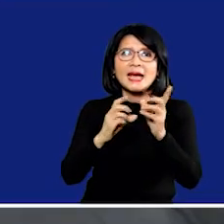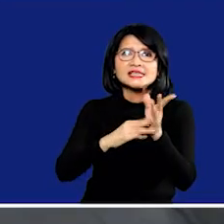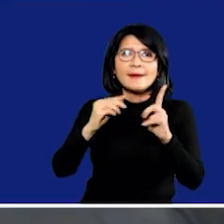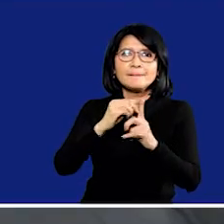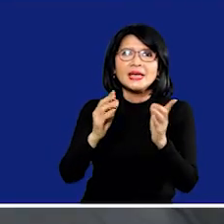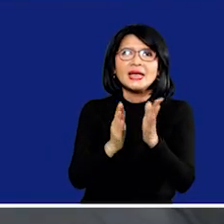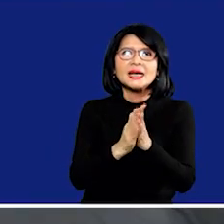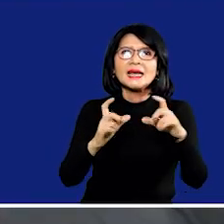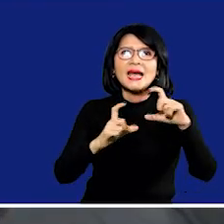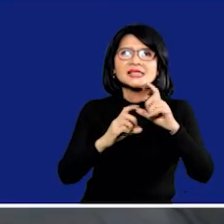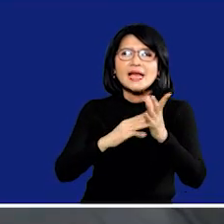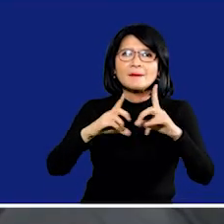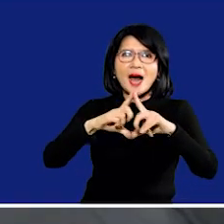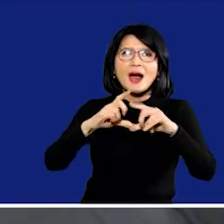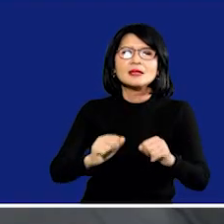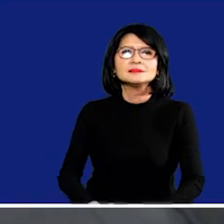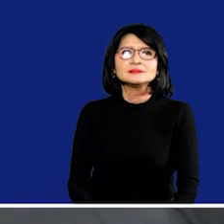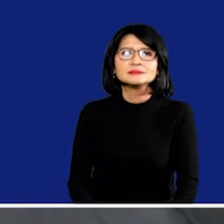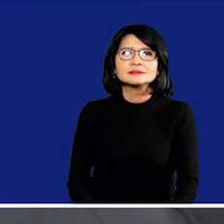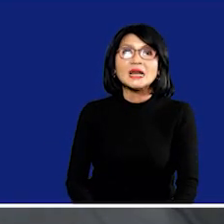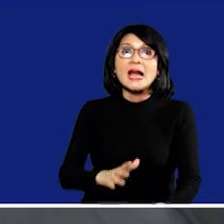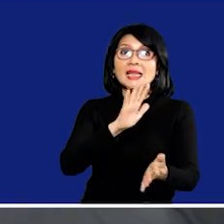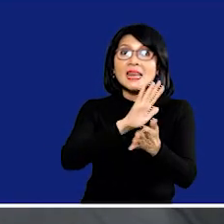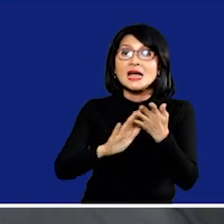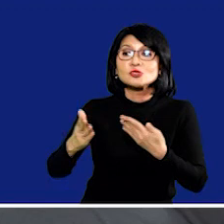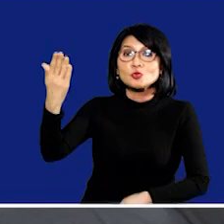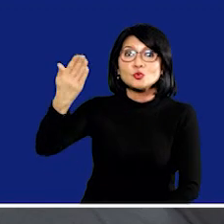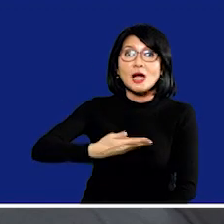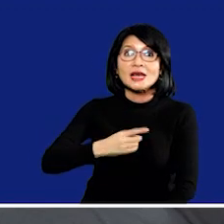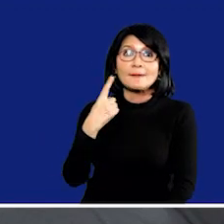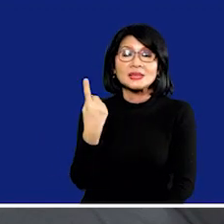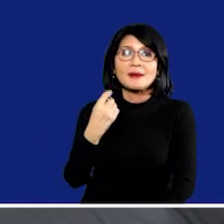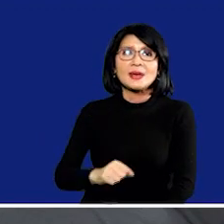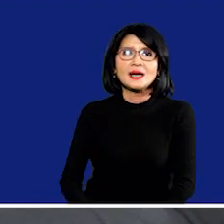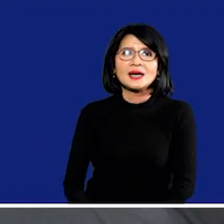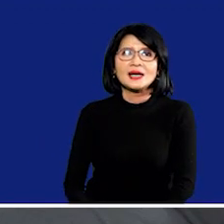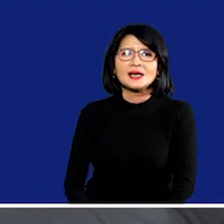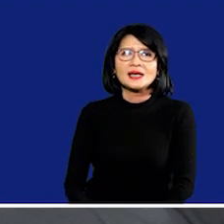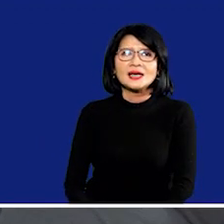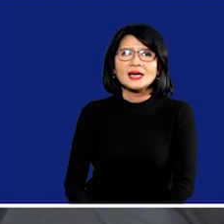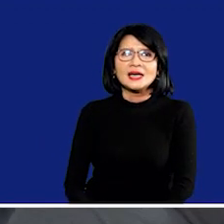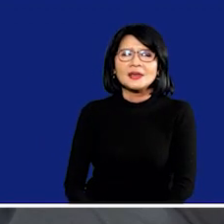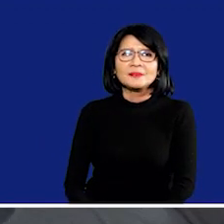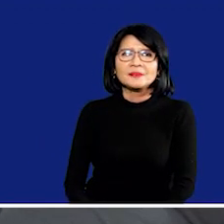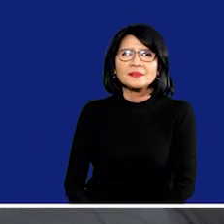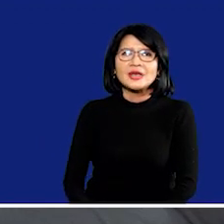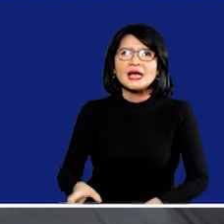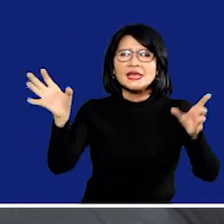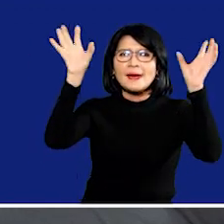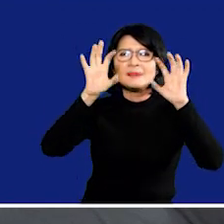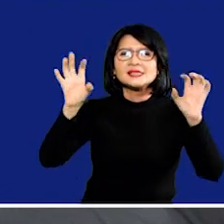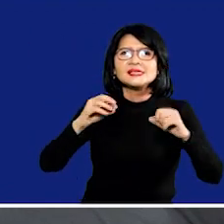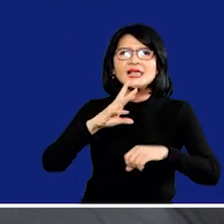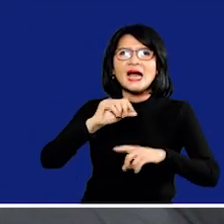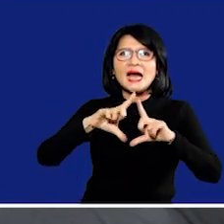juga SMA. Nah, kita saya langsung saja undang yang pertama. Ada Pestaria Sinurat dari SMP